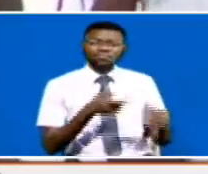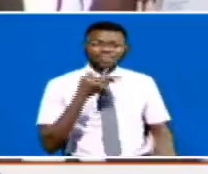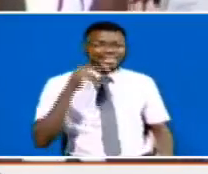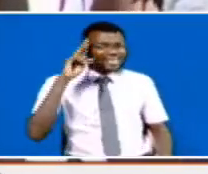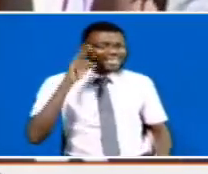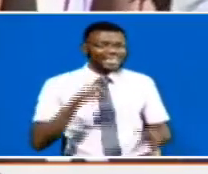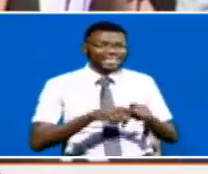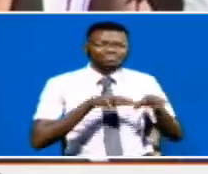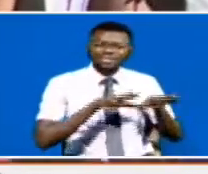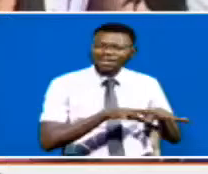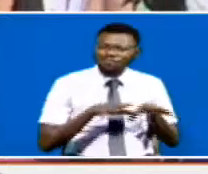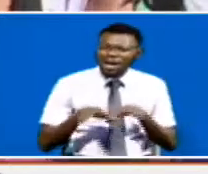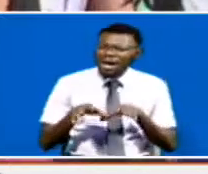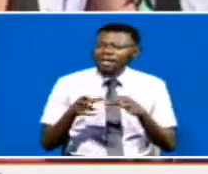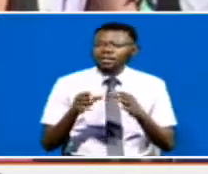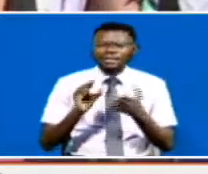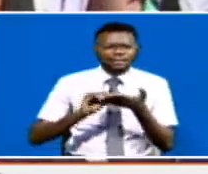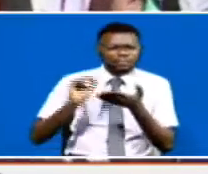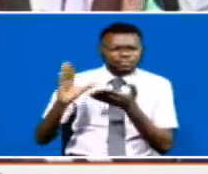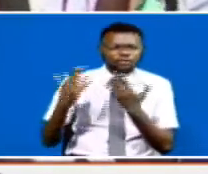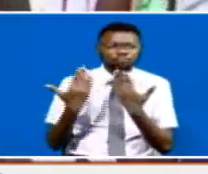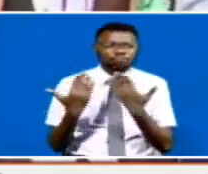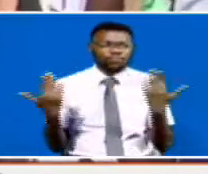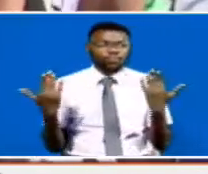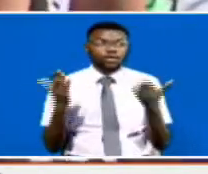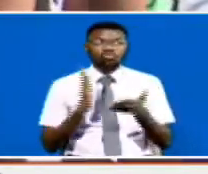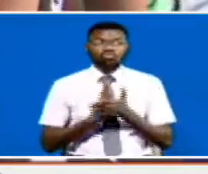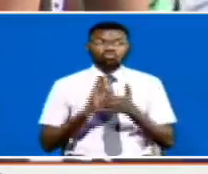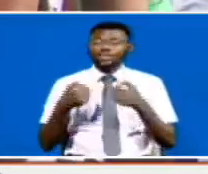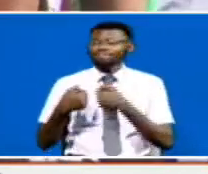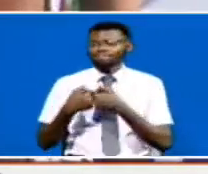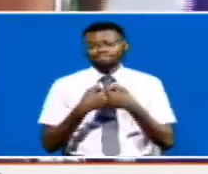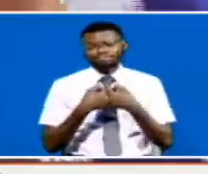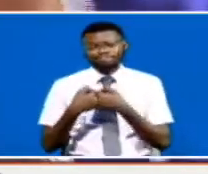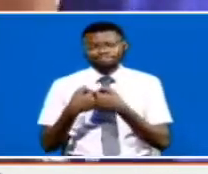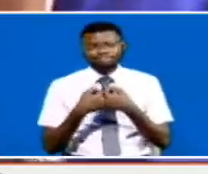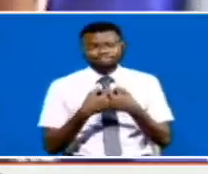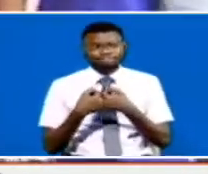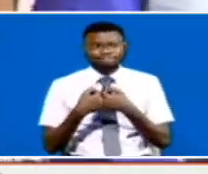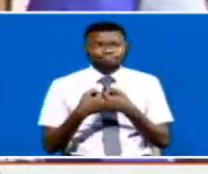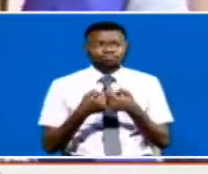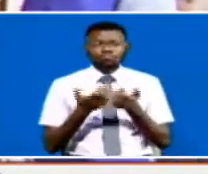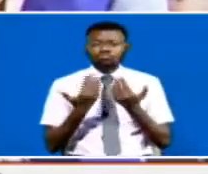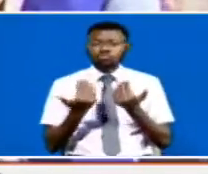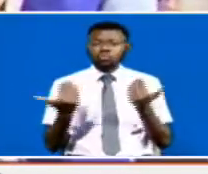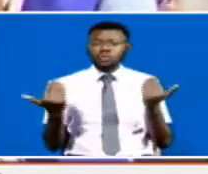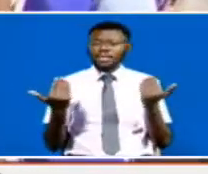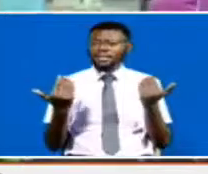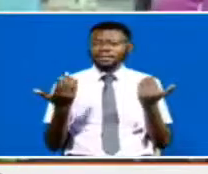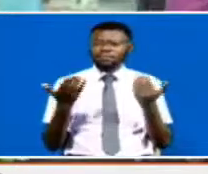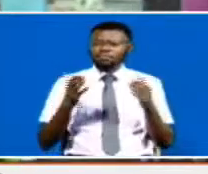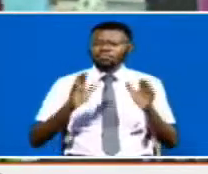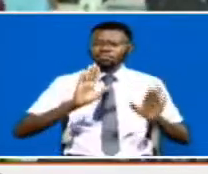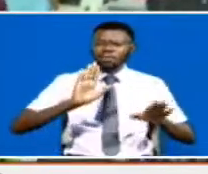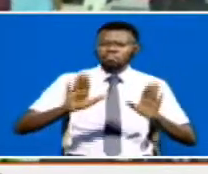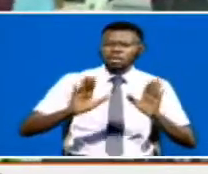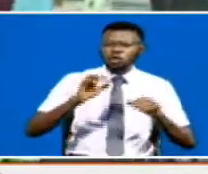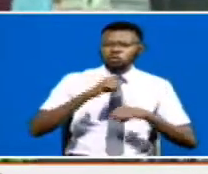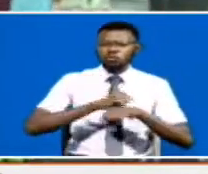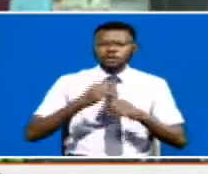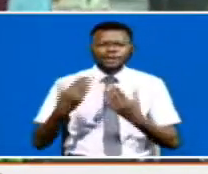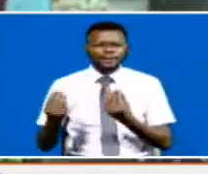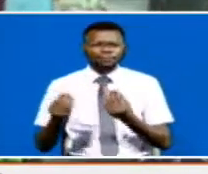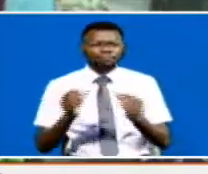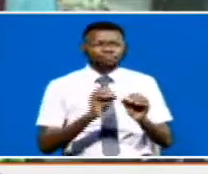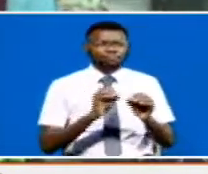magumu, vitu zimepanda sana, so inakuwa tatizo kwa wazazi kurudisha watoto shuleni wakati huu. Mwaka jana